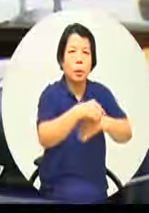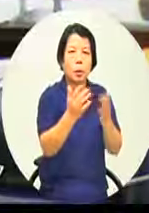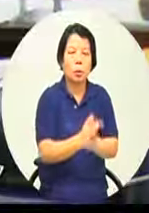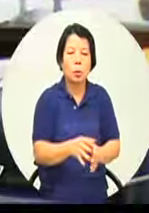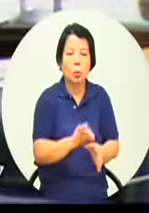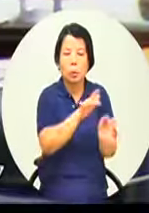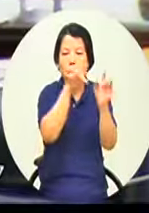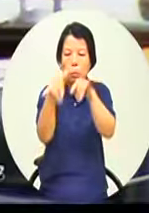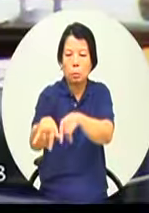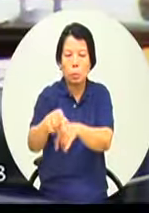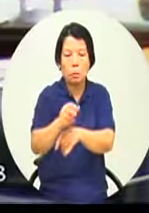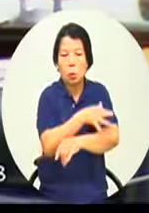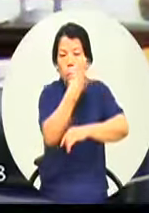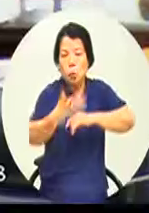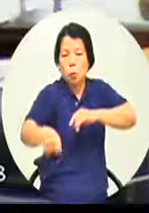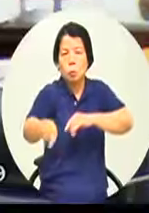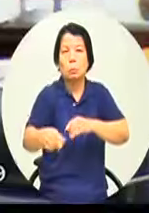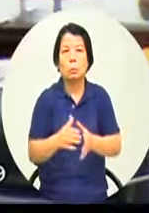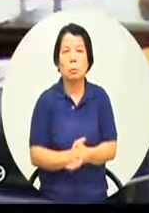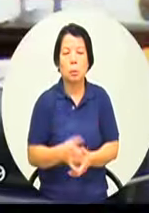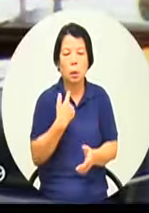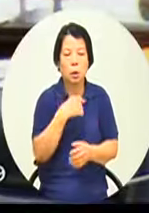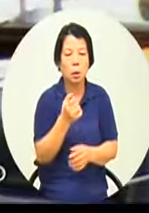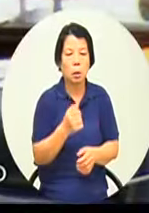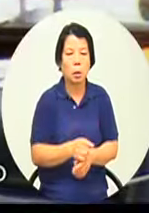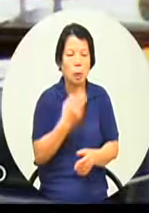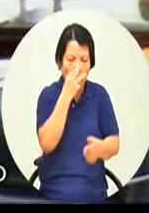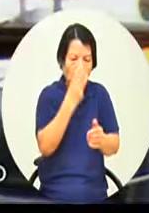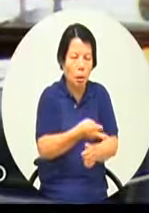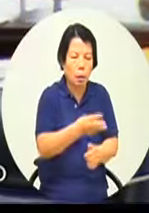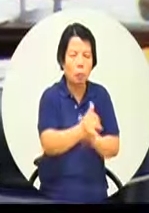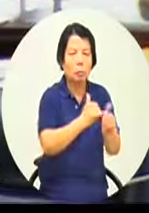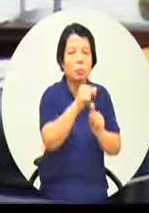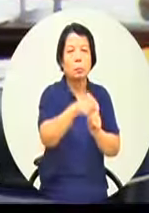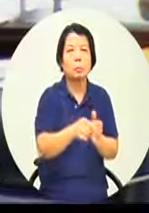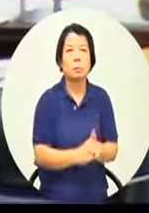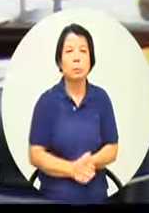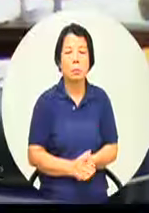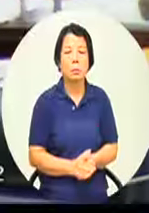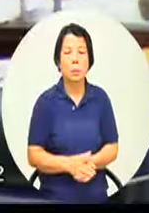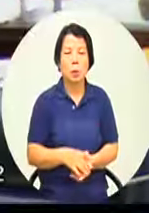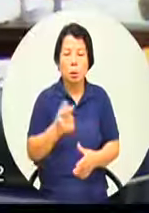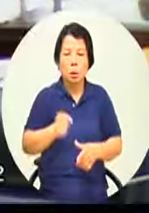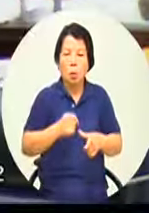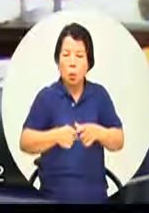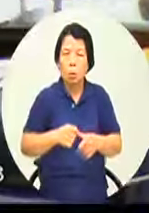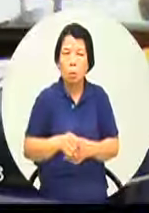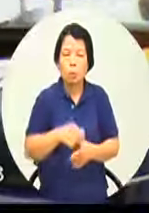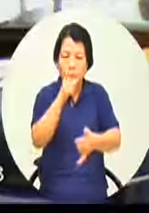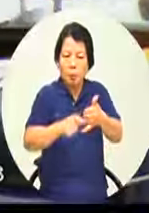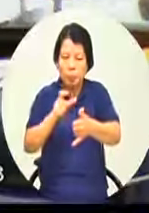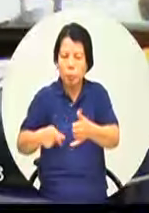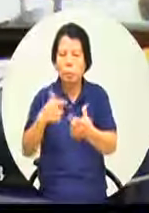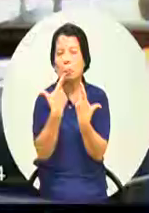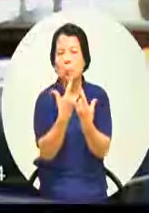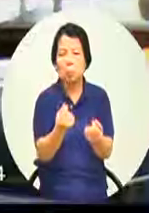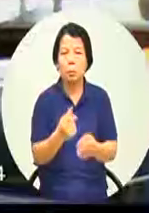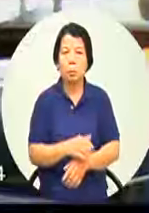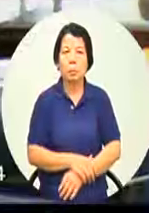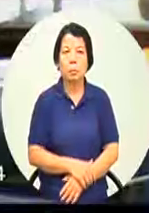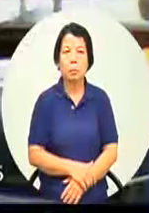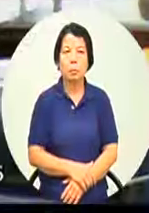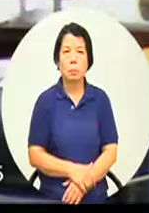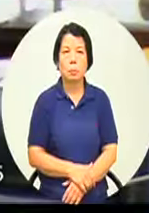边啊，啊唔是艰苦上啊。任何一件拢同款。